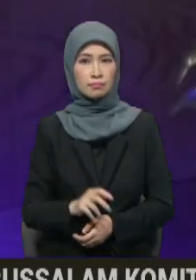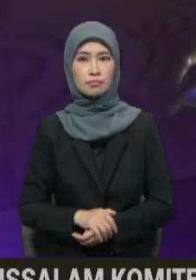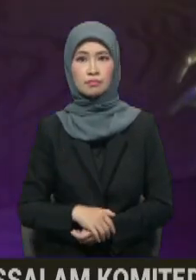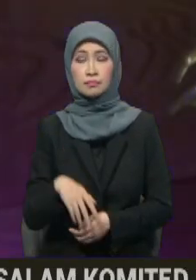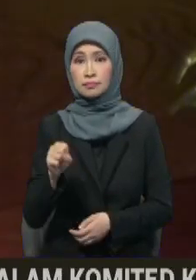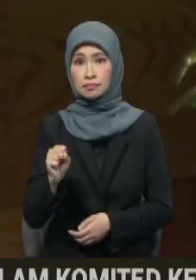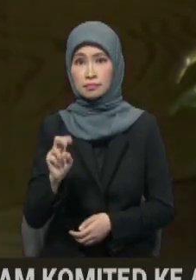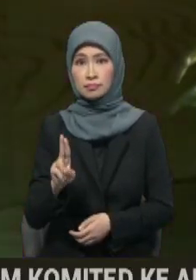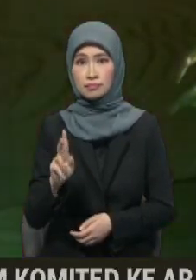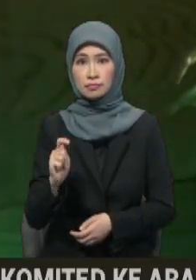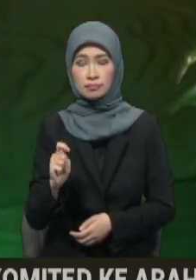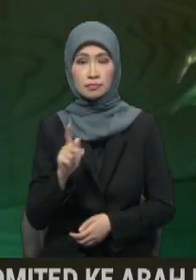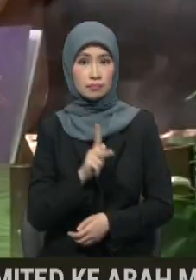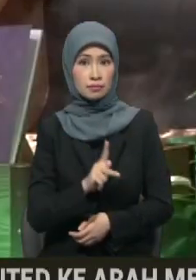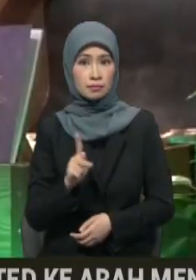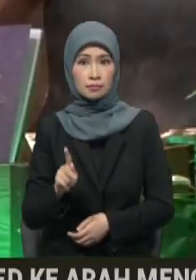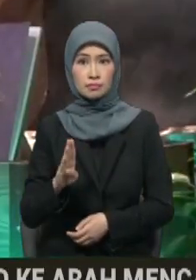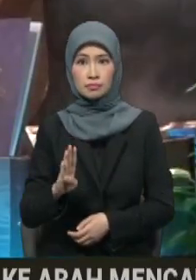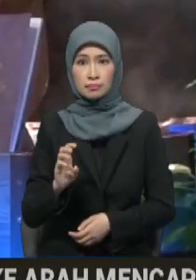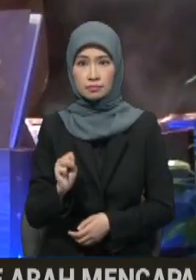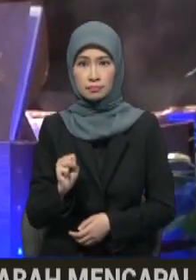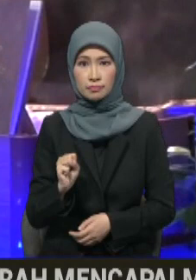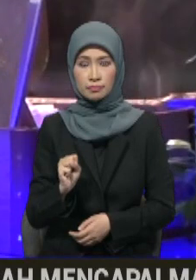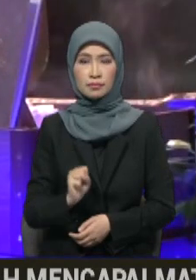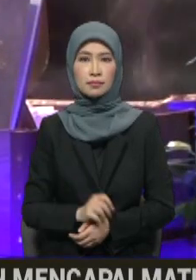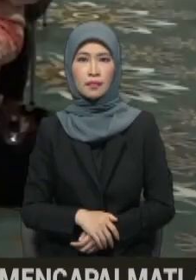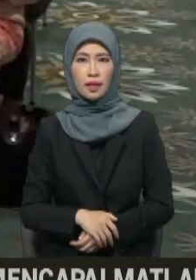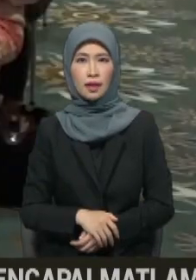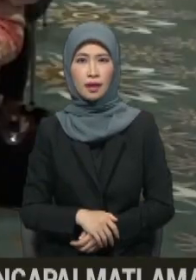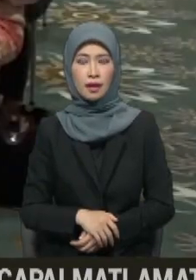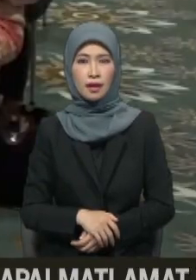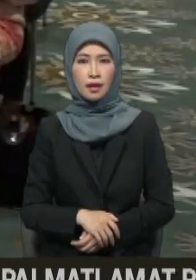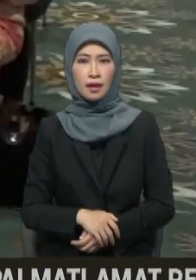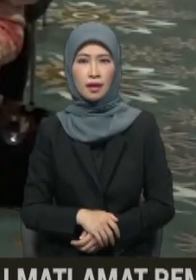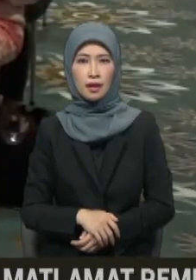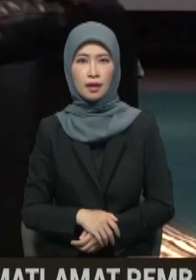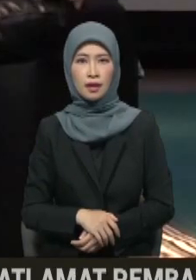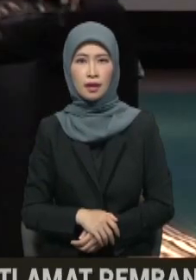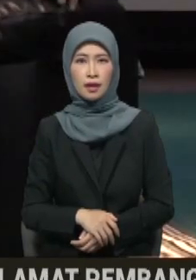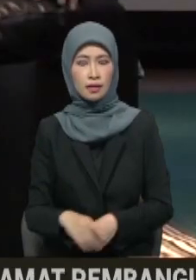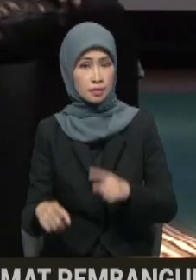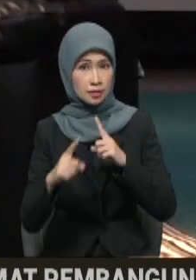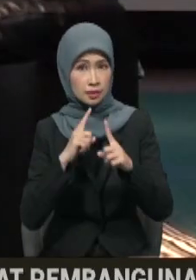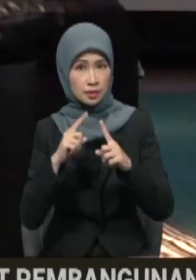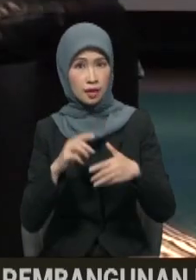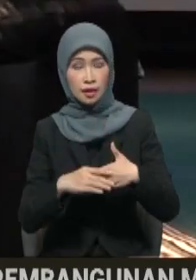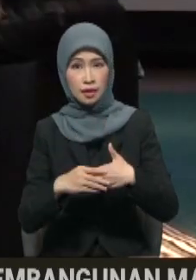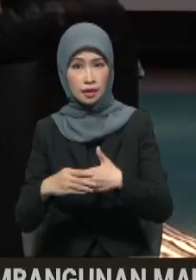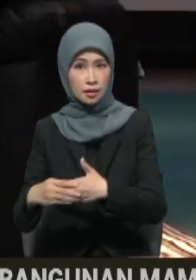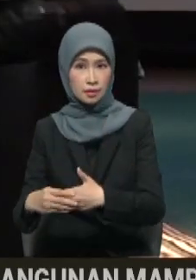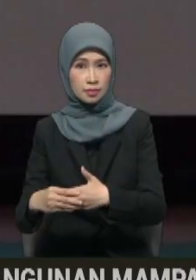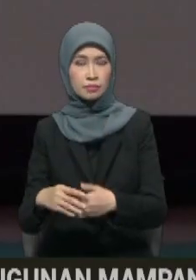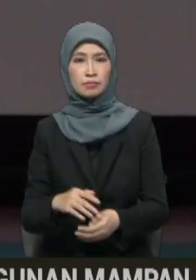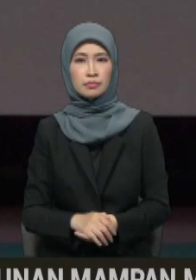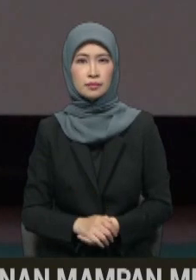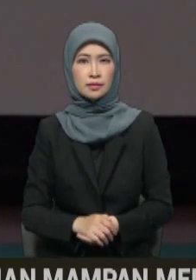kebudayaan Kementerian Kebudayaan belia dan sukan juga diadakan bicara inspirasi kepimpinan budi pekerti